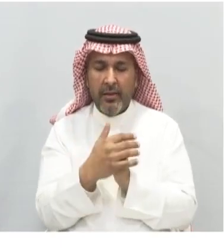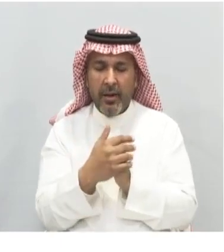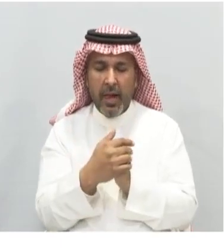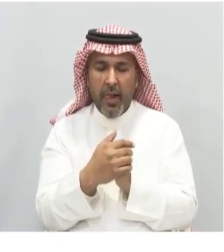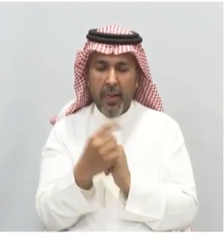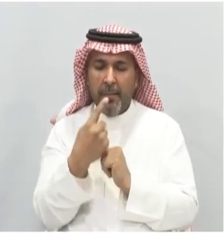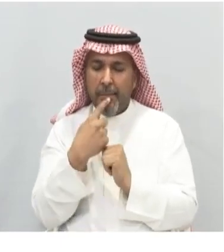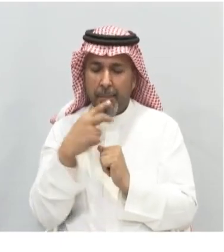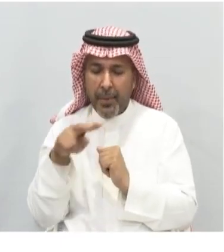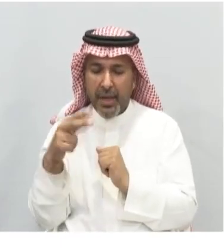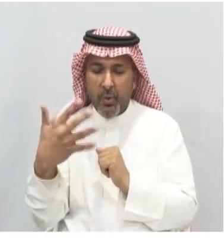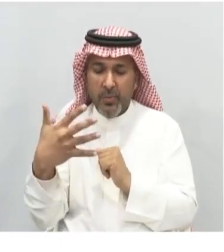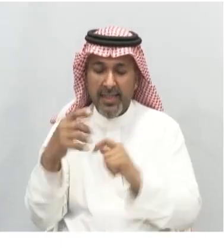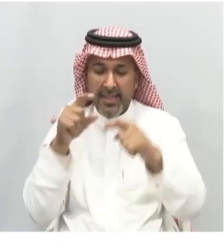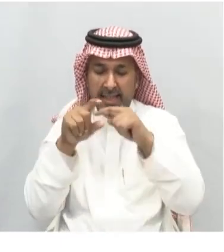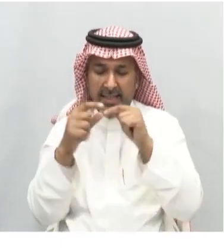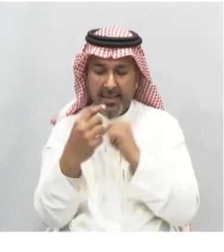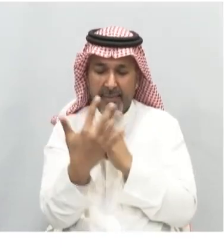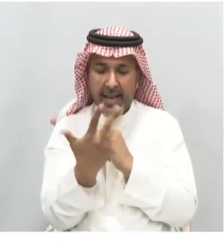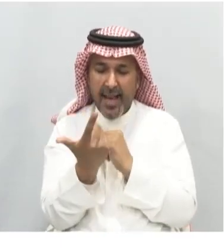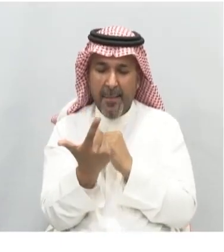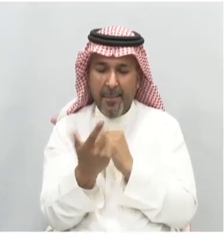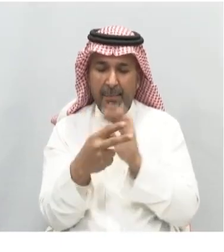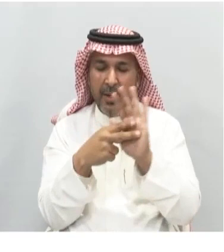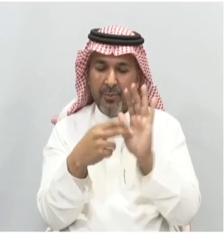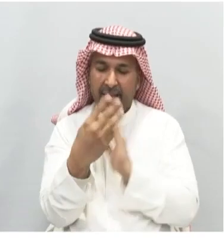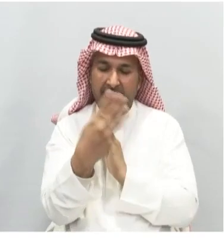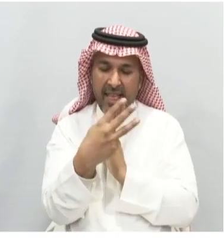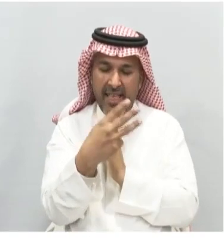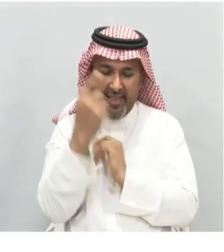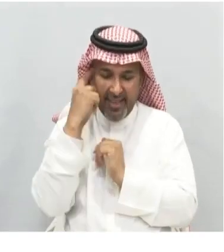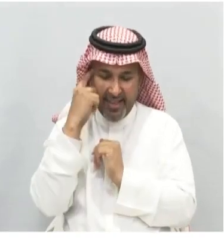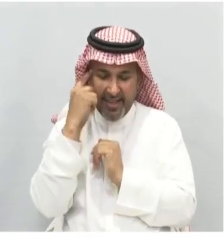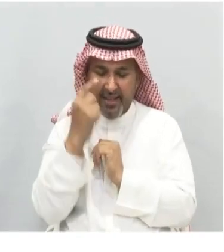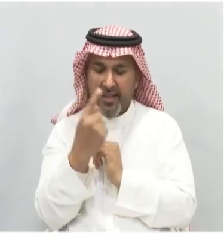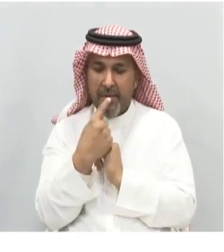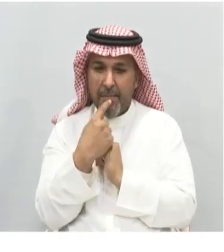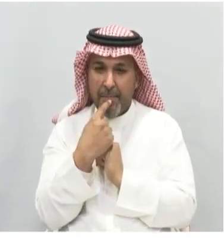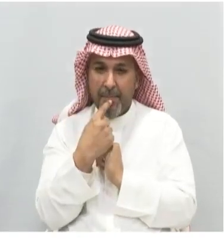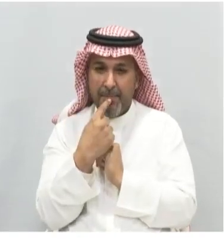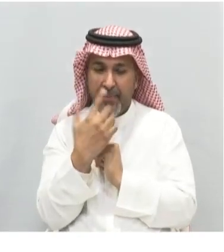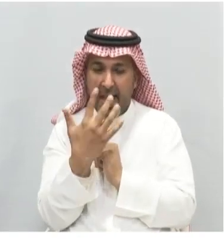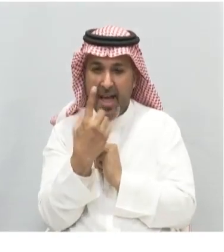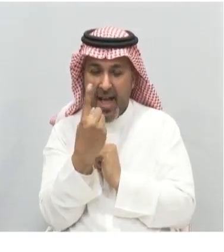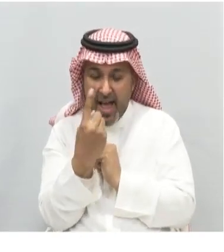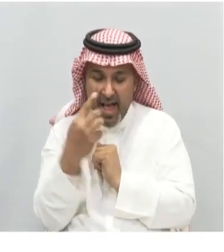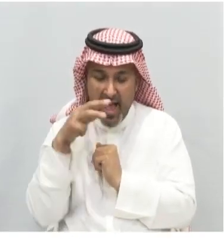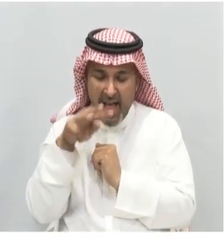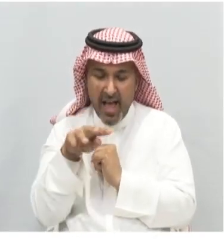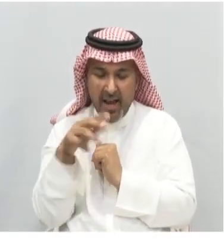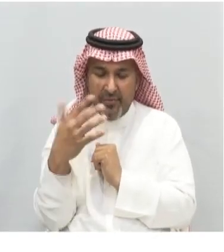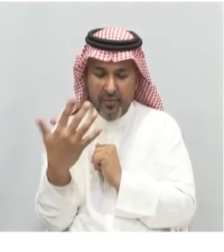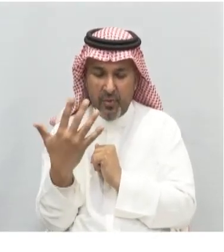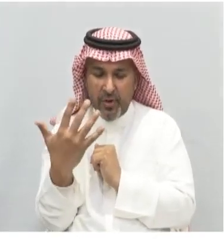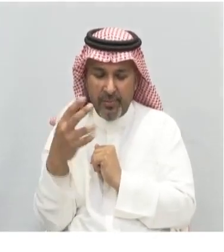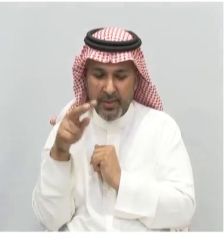لا يا ابطال و150 ت 5 = 30 كذلك في نفس الوضع ابنائي وبناتي